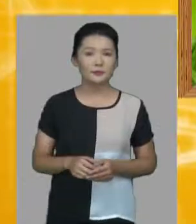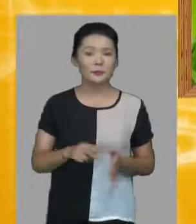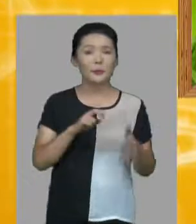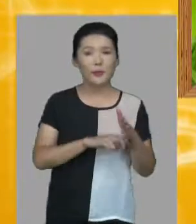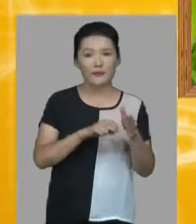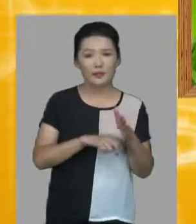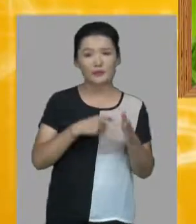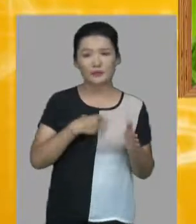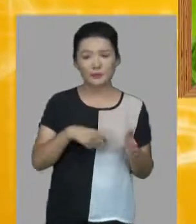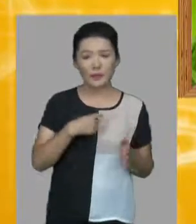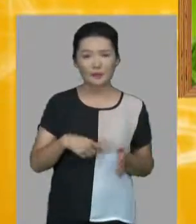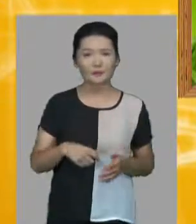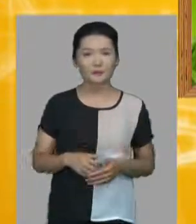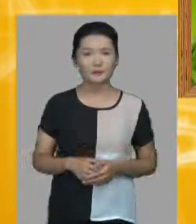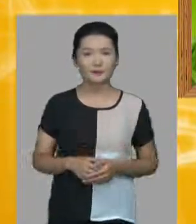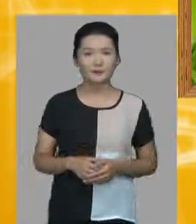Проверьте себя.